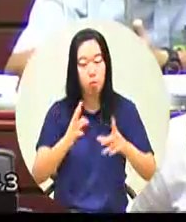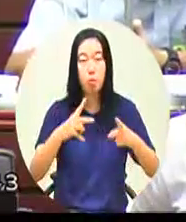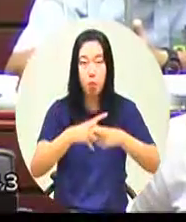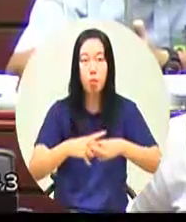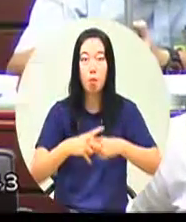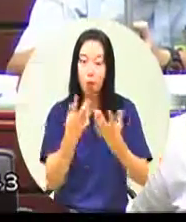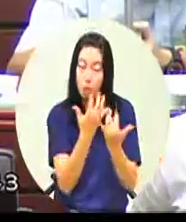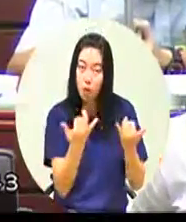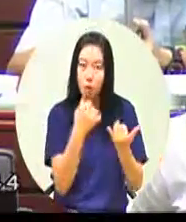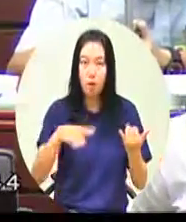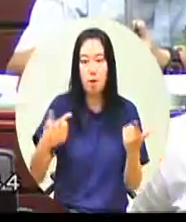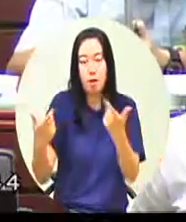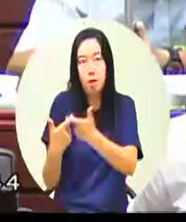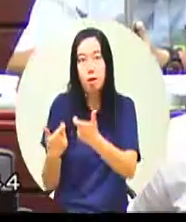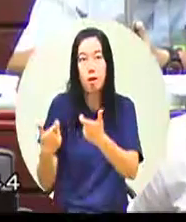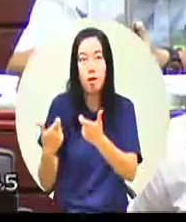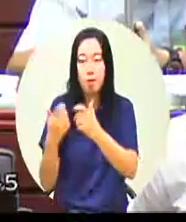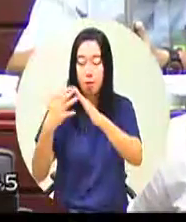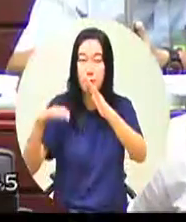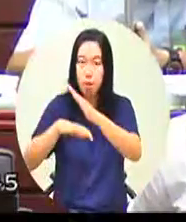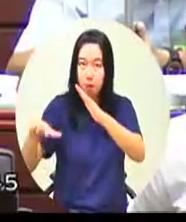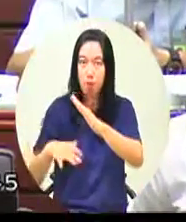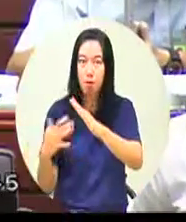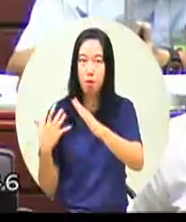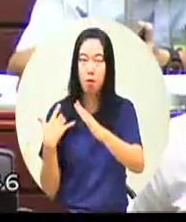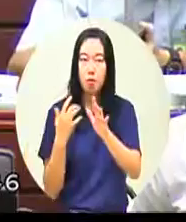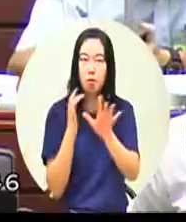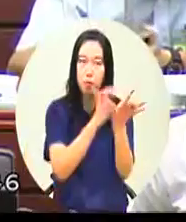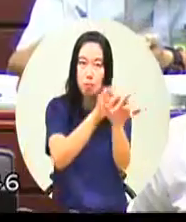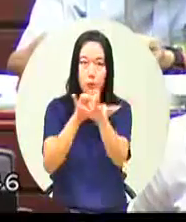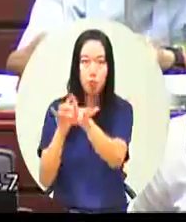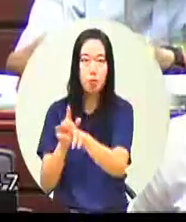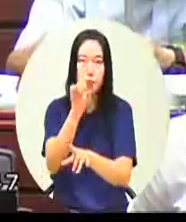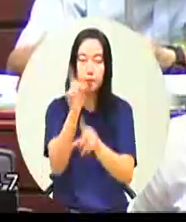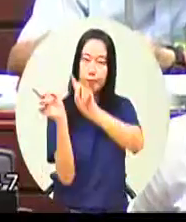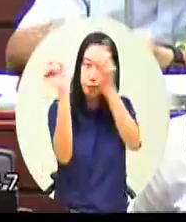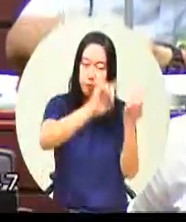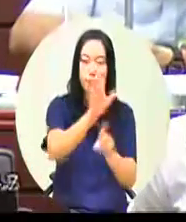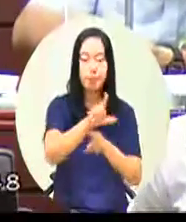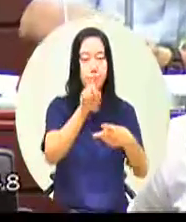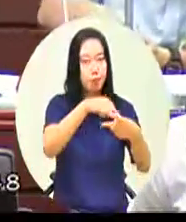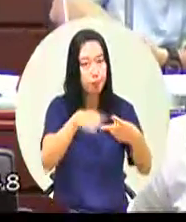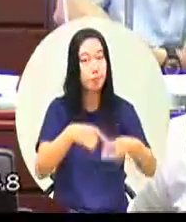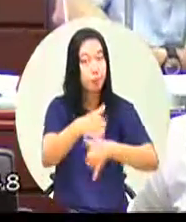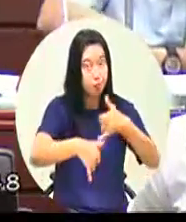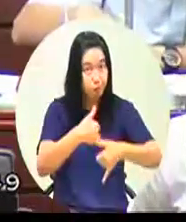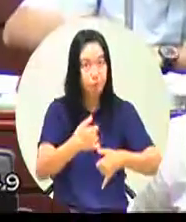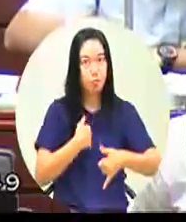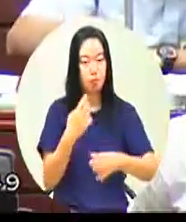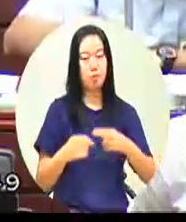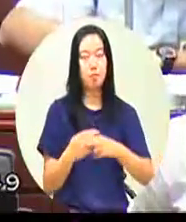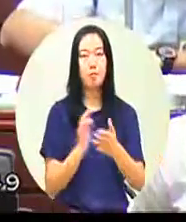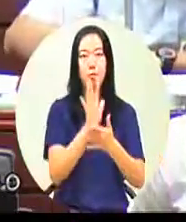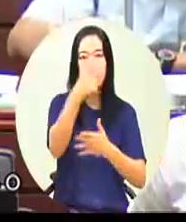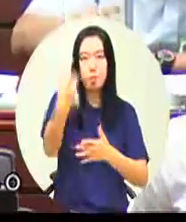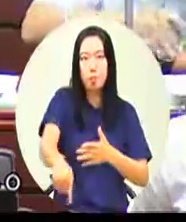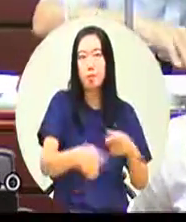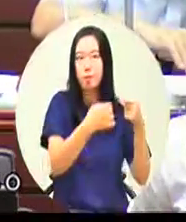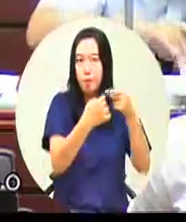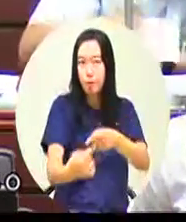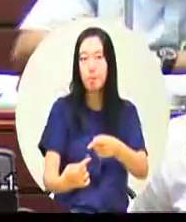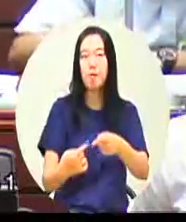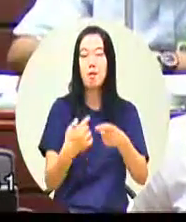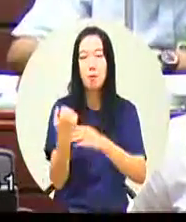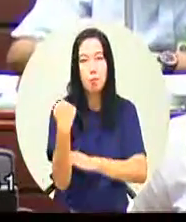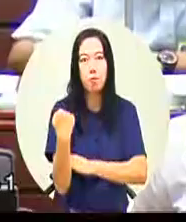配合家庭去入去一日农体验的，啊这点我相信呢，未来我会继续过来努力，啊甲愈做会